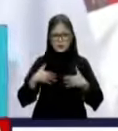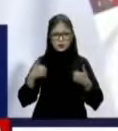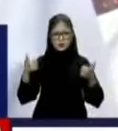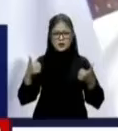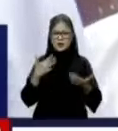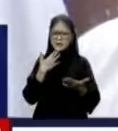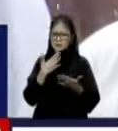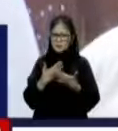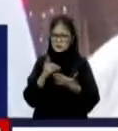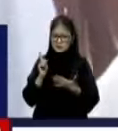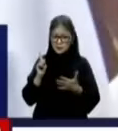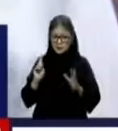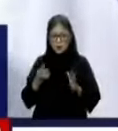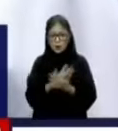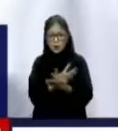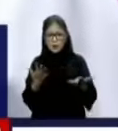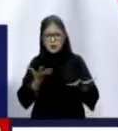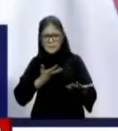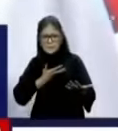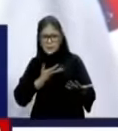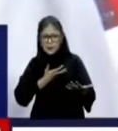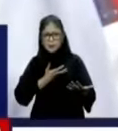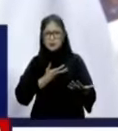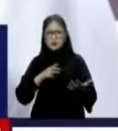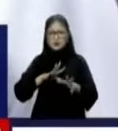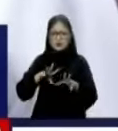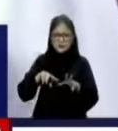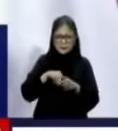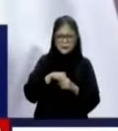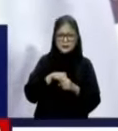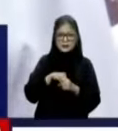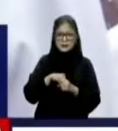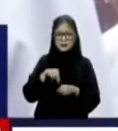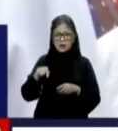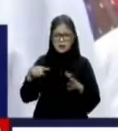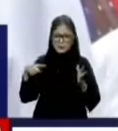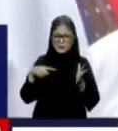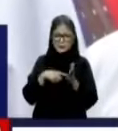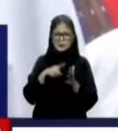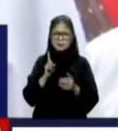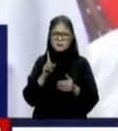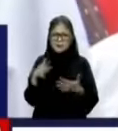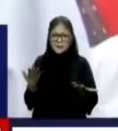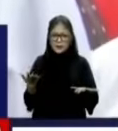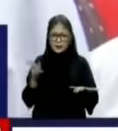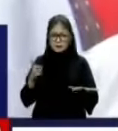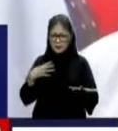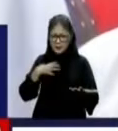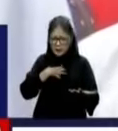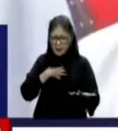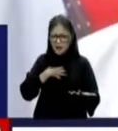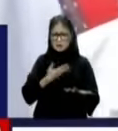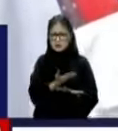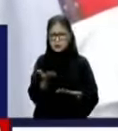bahwa warga di sini mau partisipasi untuk memilih ya, karena itu memang hak dari semua